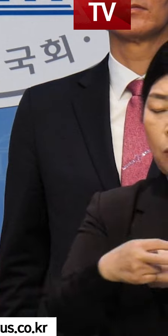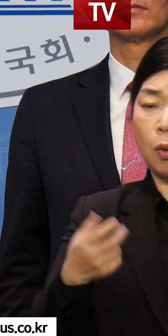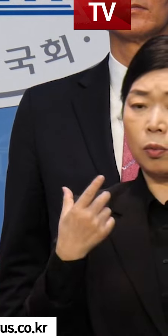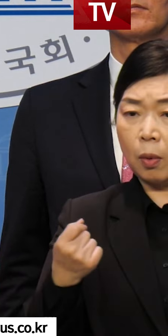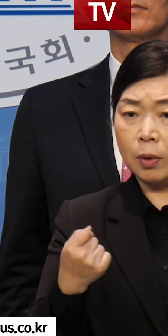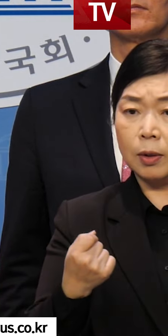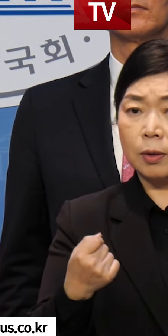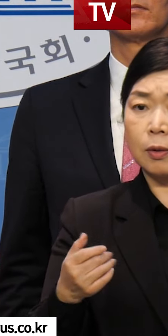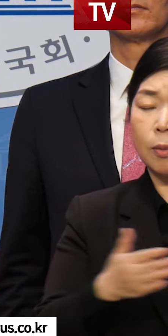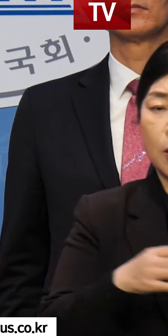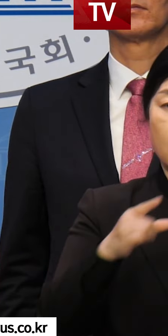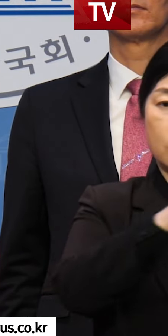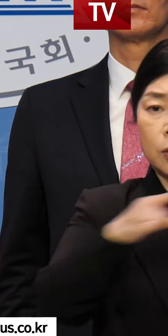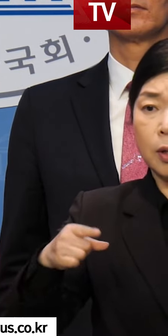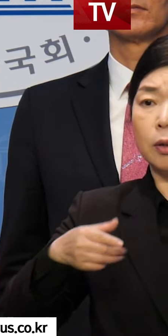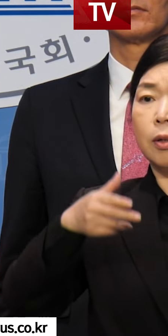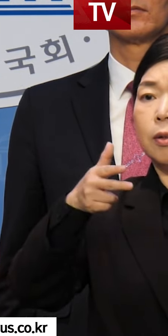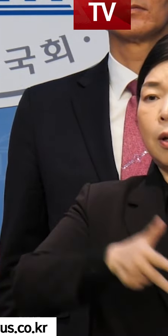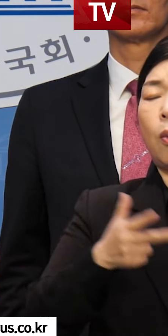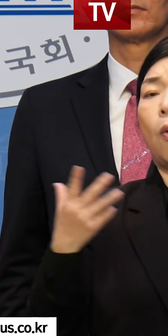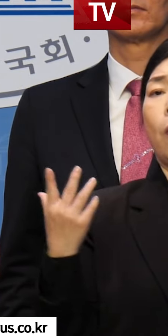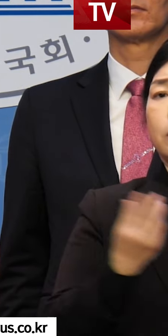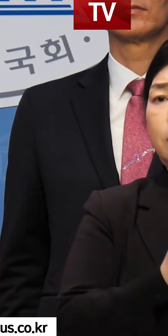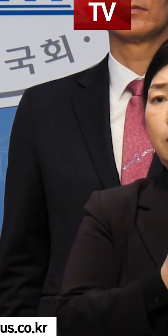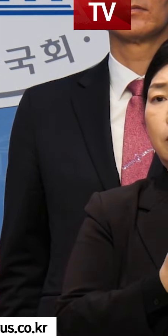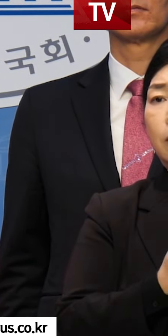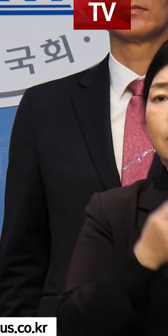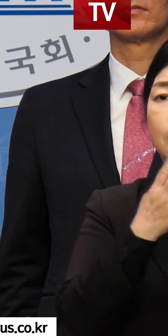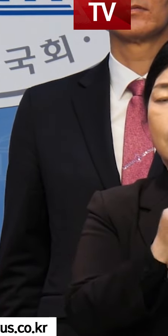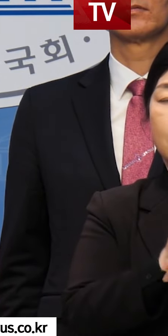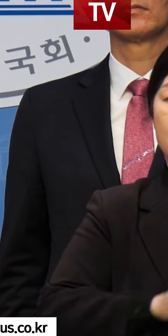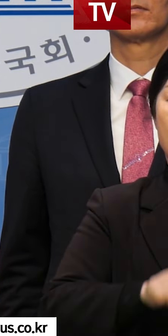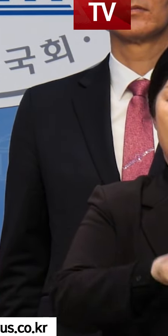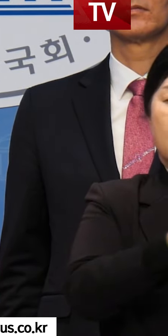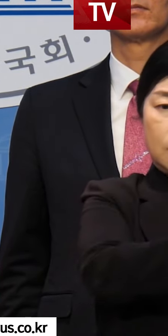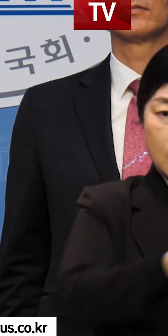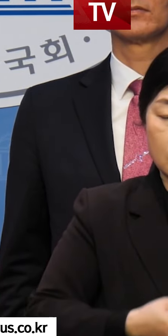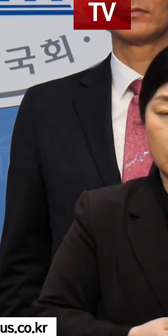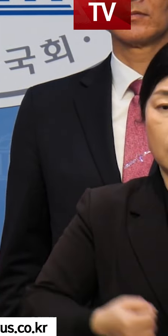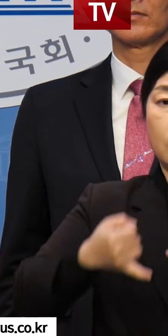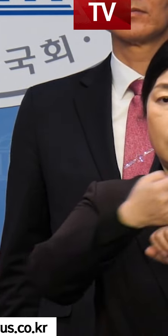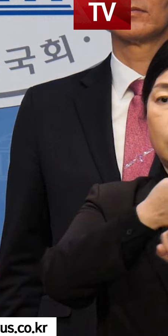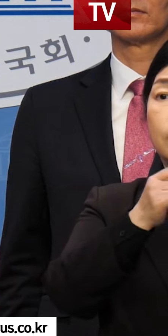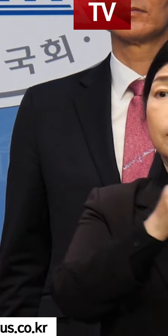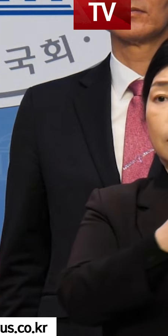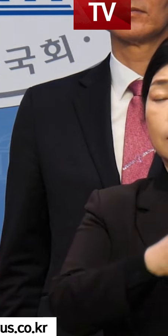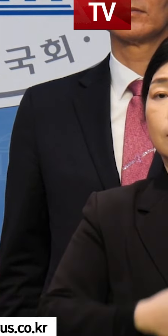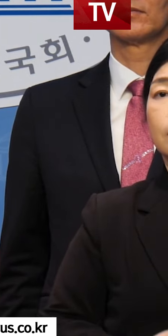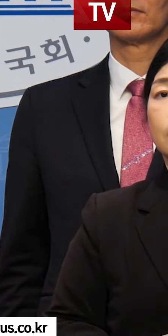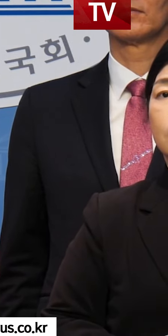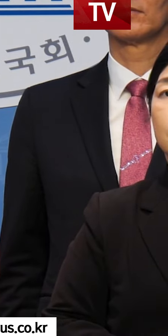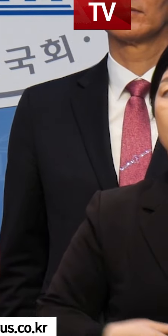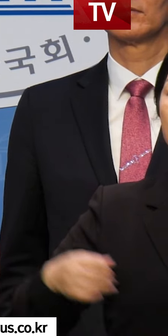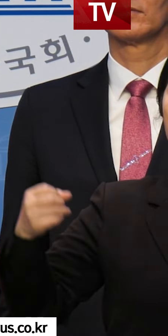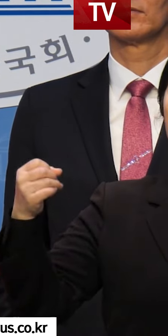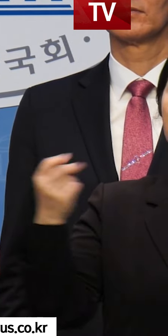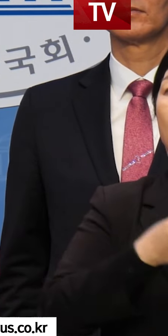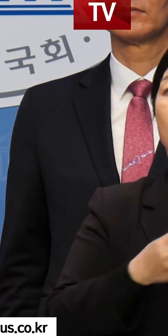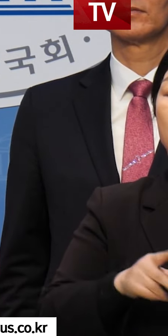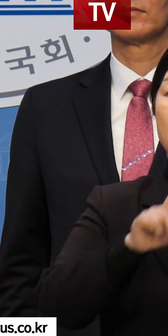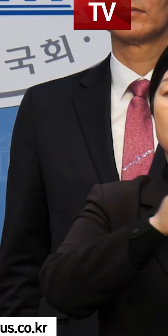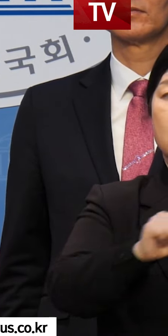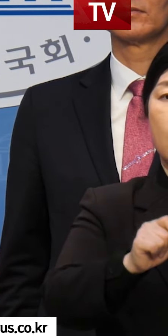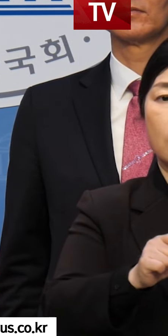하시면서 GTX 사업 완공 시기를 앞당기겠다고 약속했습니다. 또한